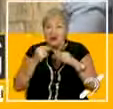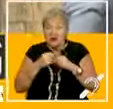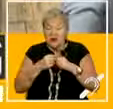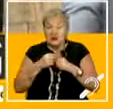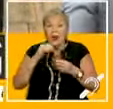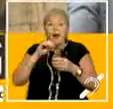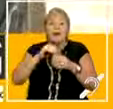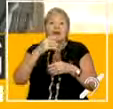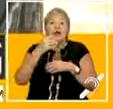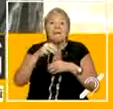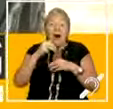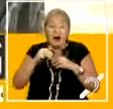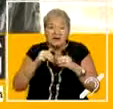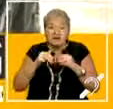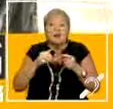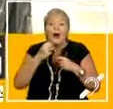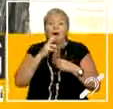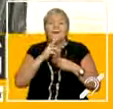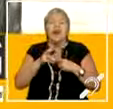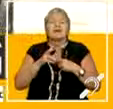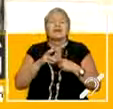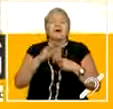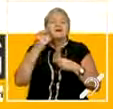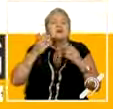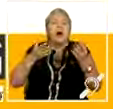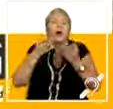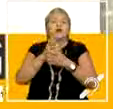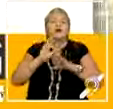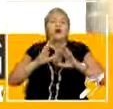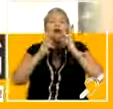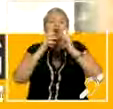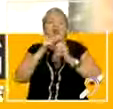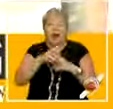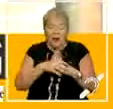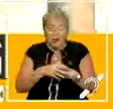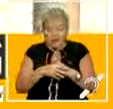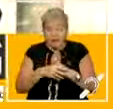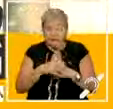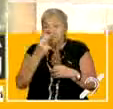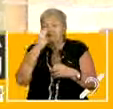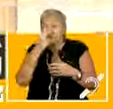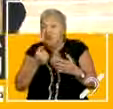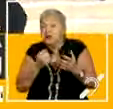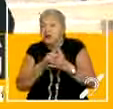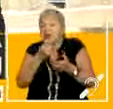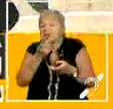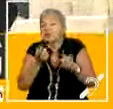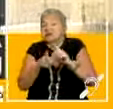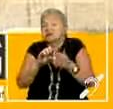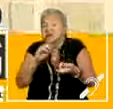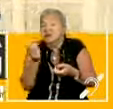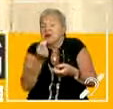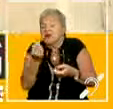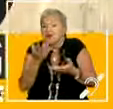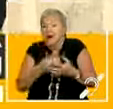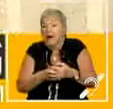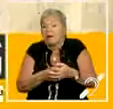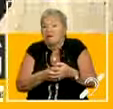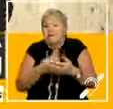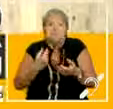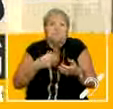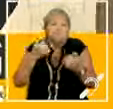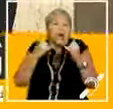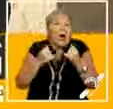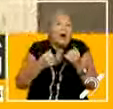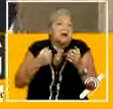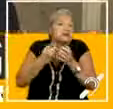pentru a continua de principiu această grevă. Vedem dacă până atunci se schimbă ceva, dacă de astăzi și până duminică sau